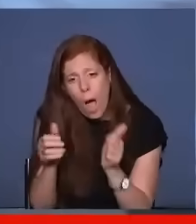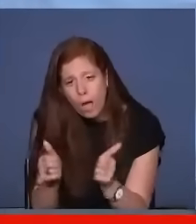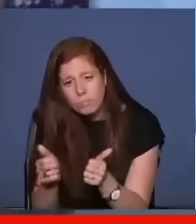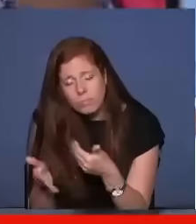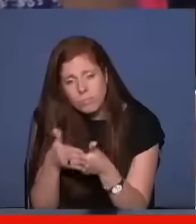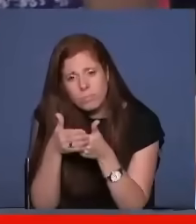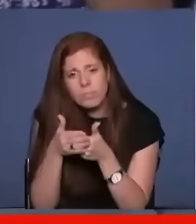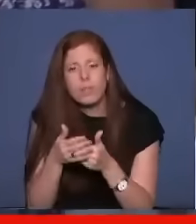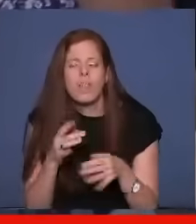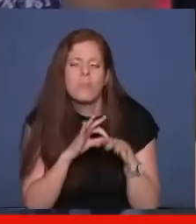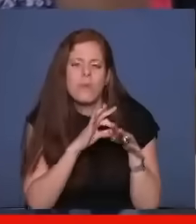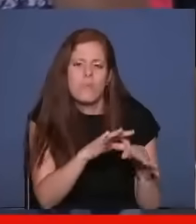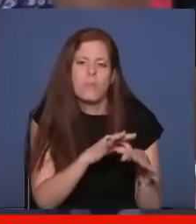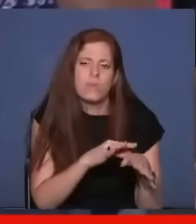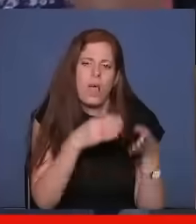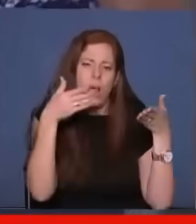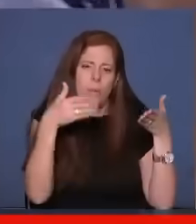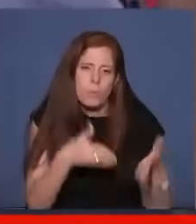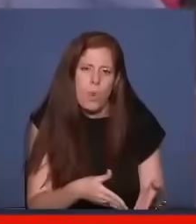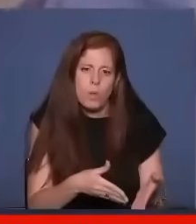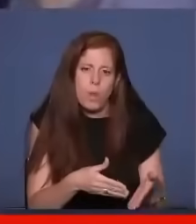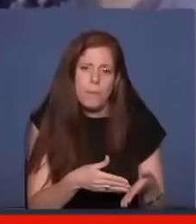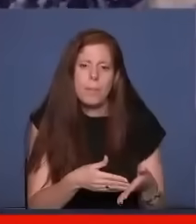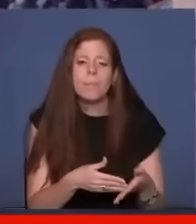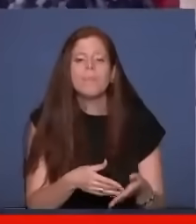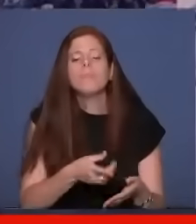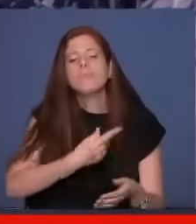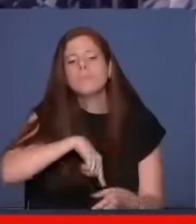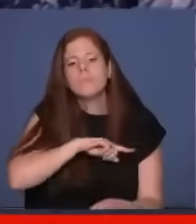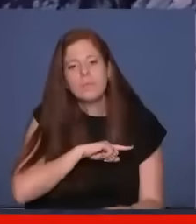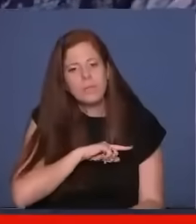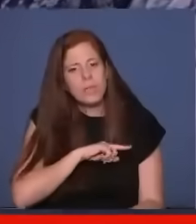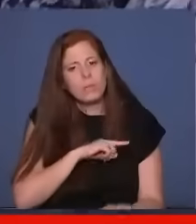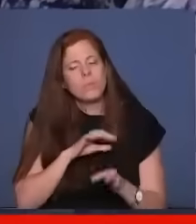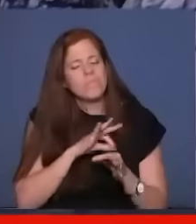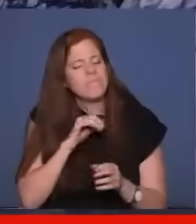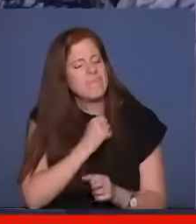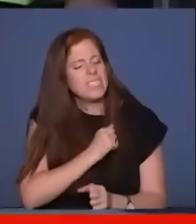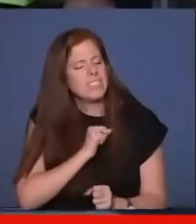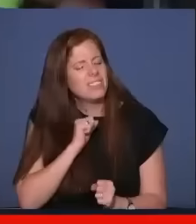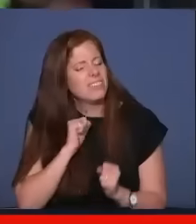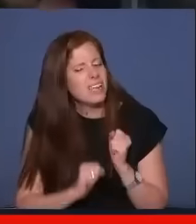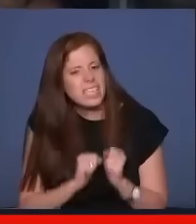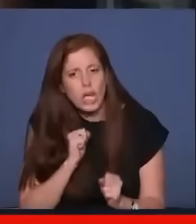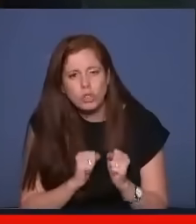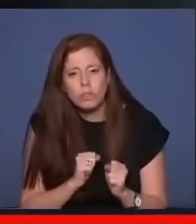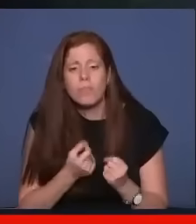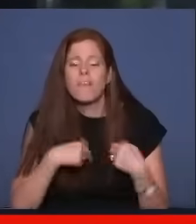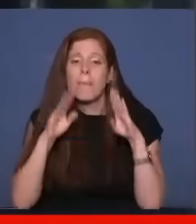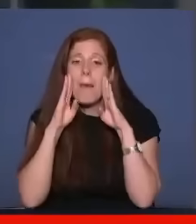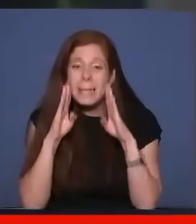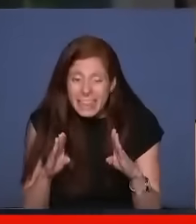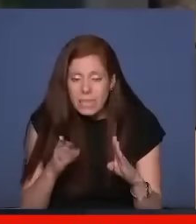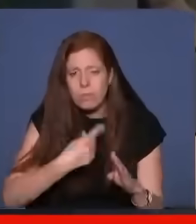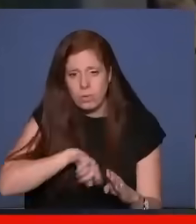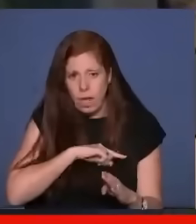ומלווים אותך למנוחת עולמים. אנחנו בצירי לידה קשים, קשים. אך מאמינים בני מאמינים